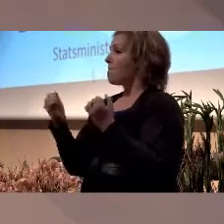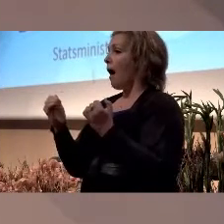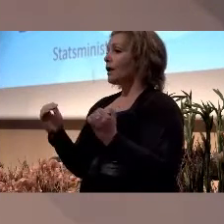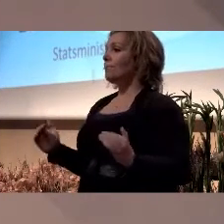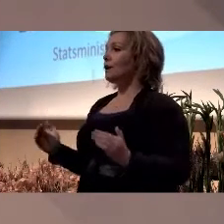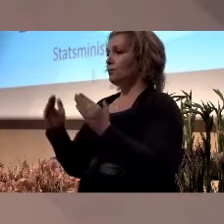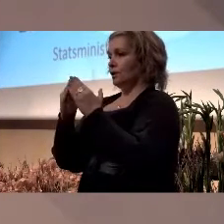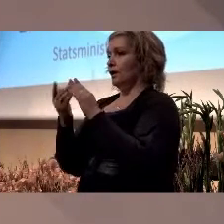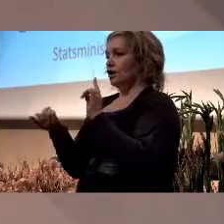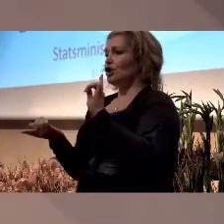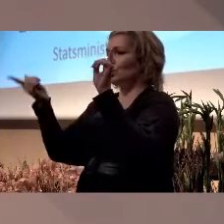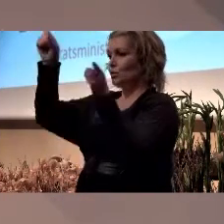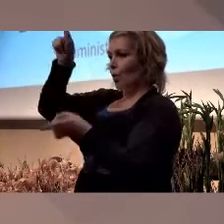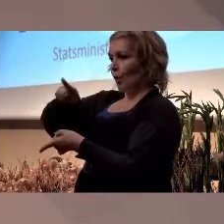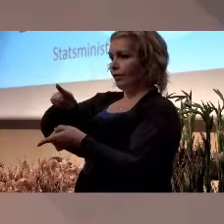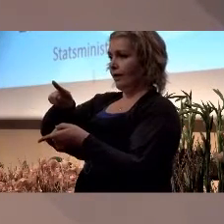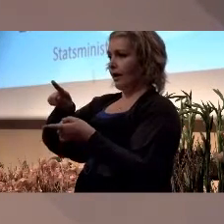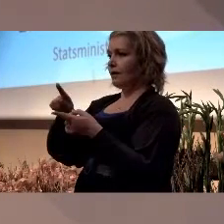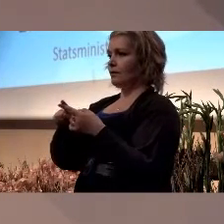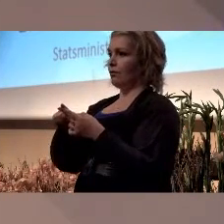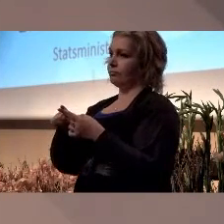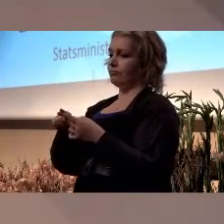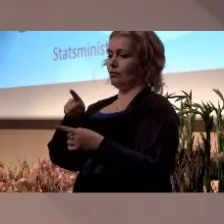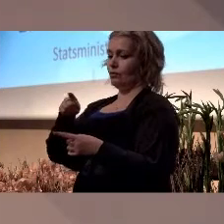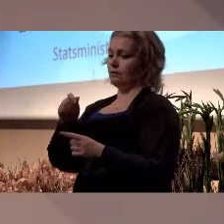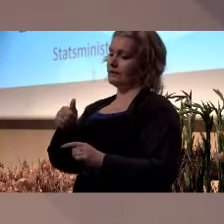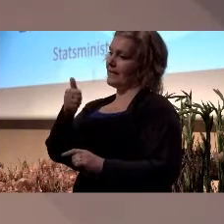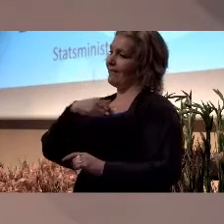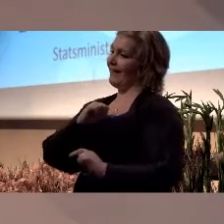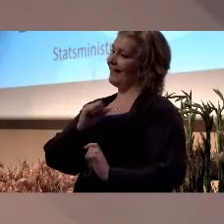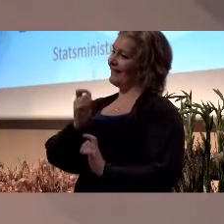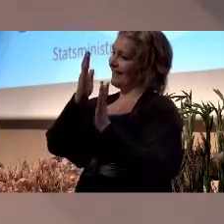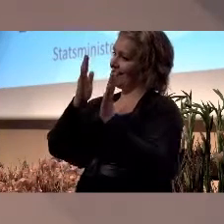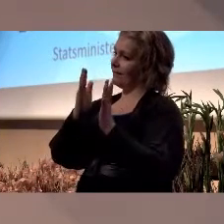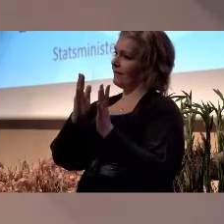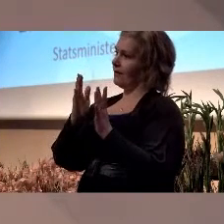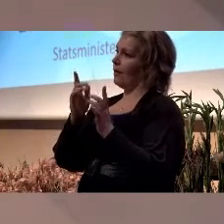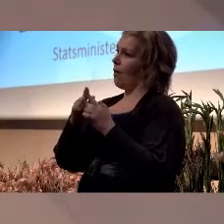Maktpyramiden snus på hodet. Stine blir sjef i eget liv og kan altså delta i samfunnet på egne premisser.